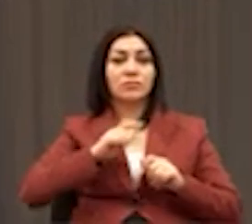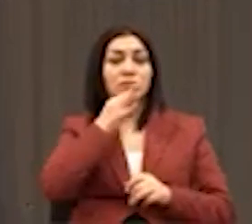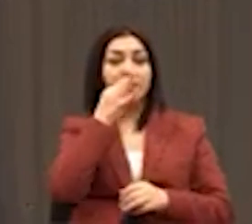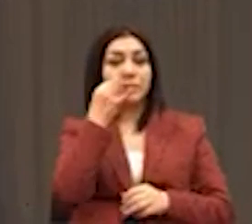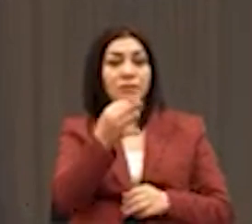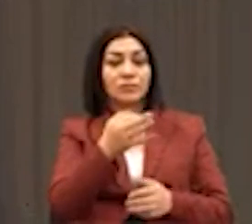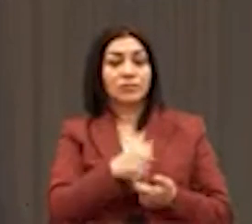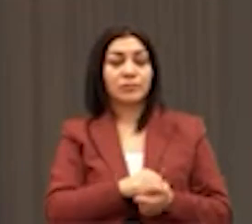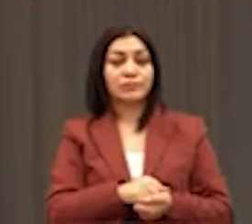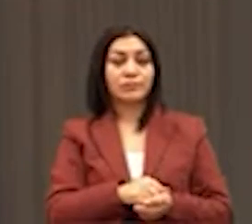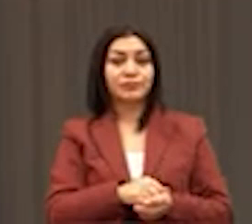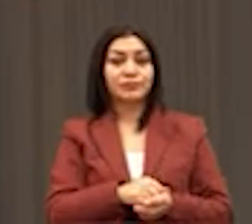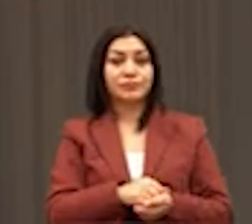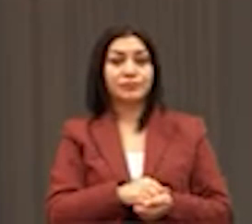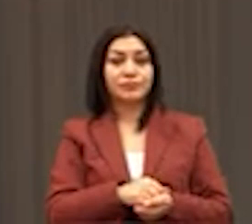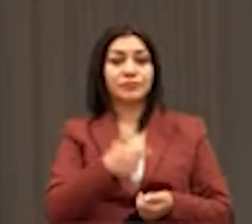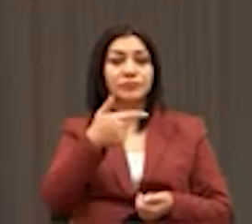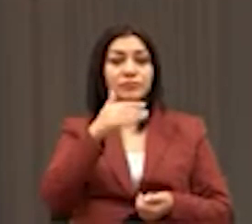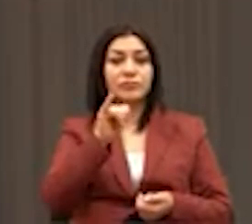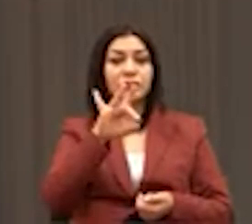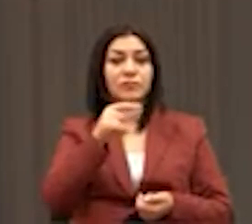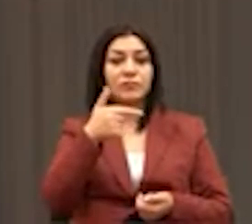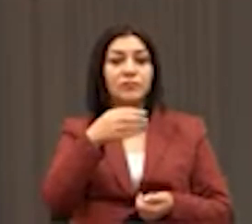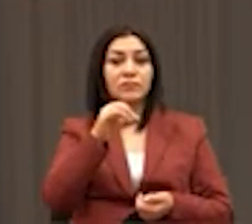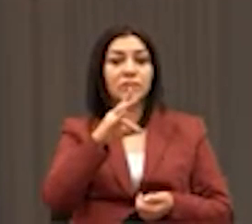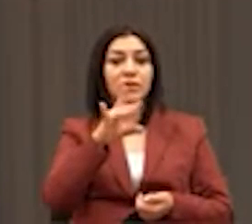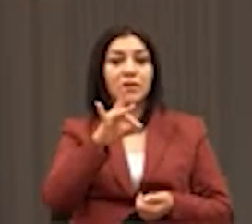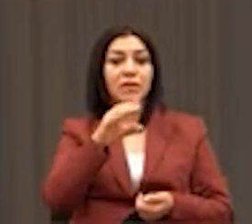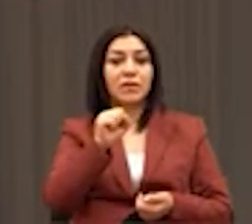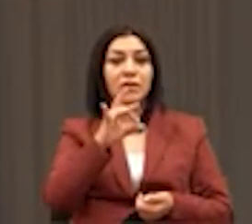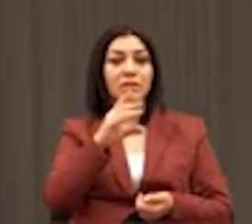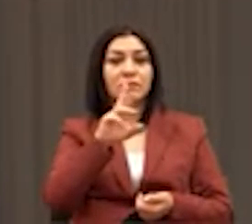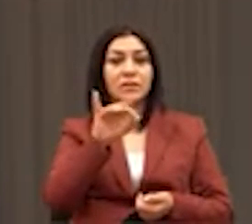անունից։ Երբ որ Գուրգեն Արսենյանը ներկայացնում էր, որ